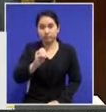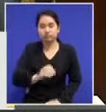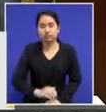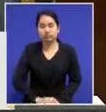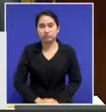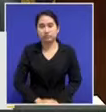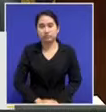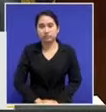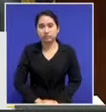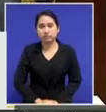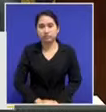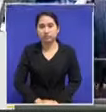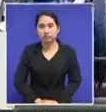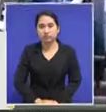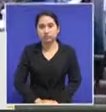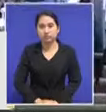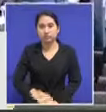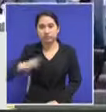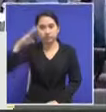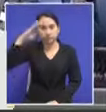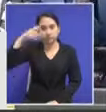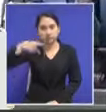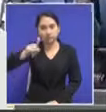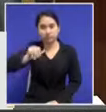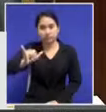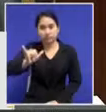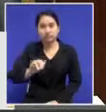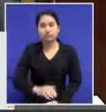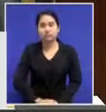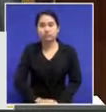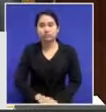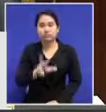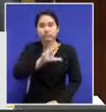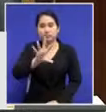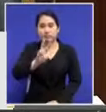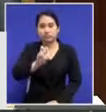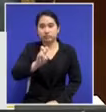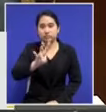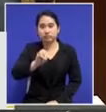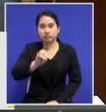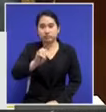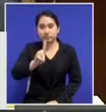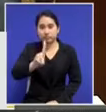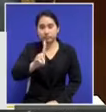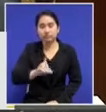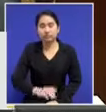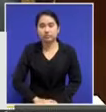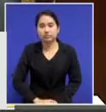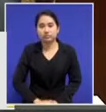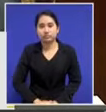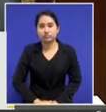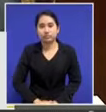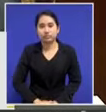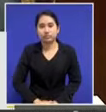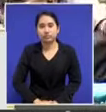พิบูลรัชกิจประการ พลเอกประยุทธ์จันทร์โอชาครับ 371นางสาวพิมพรพรพฤท